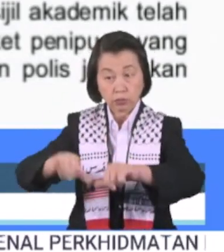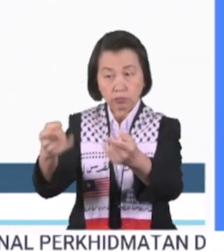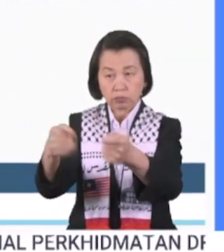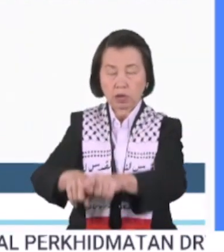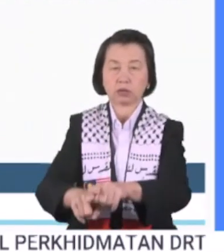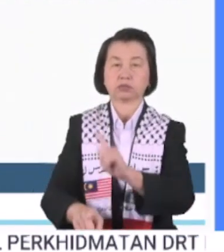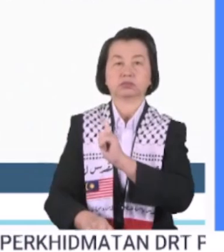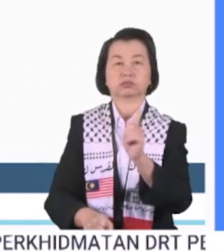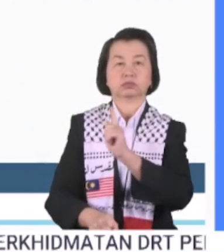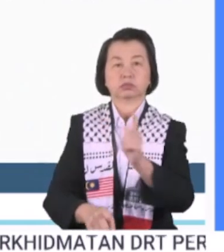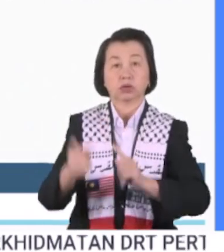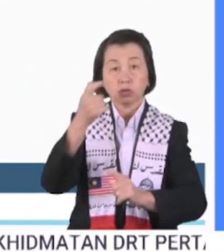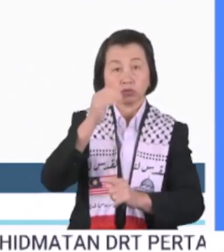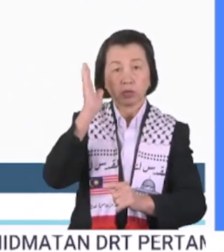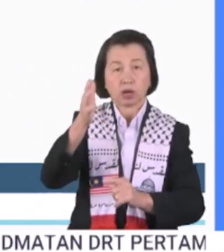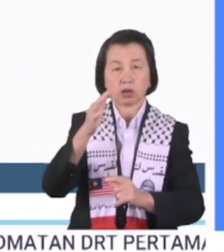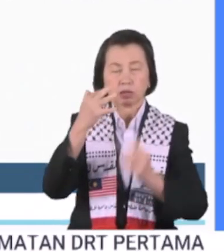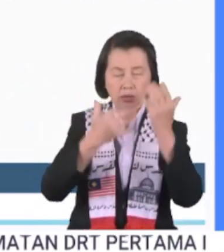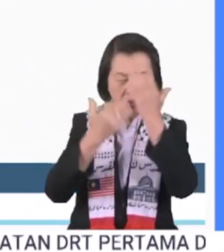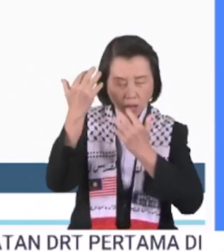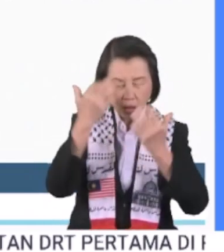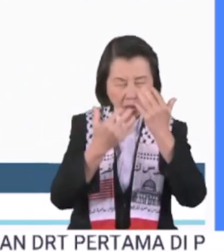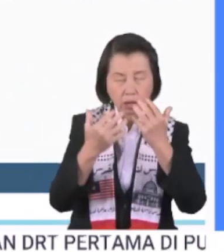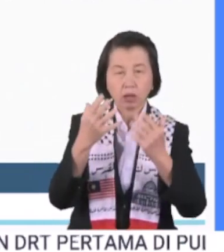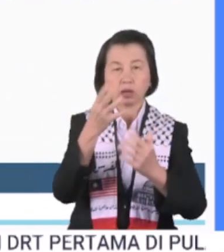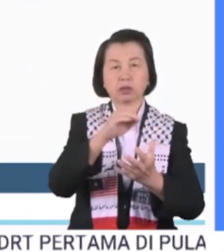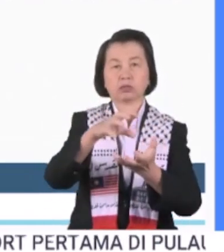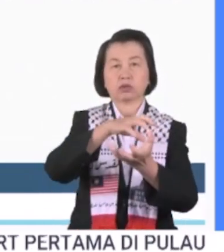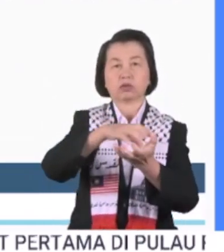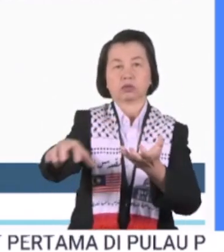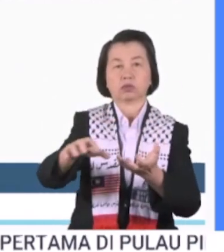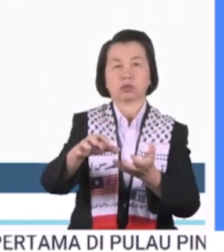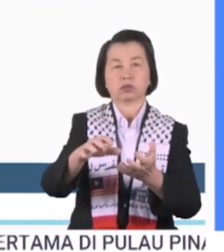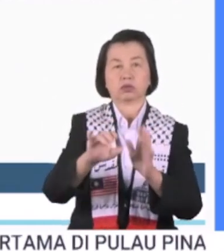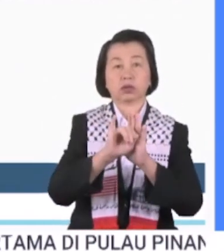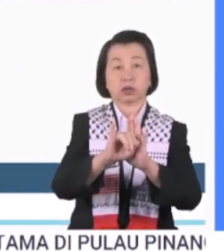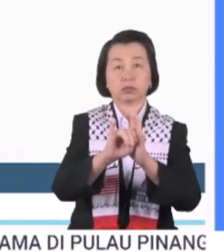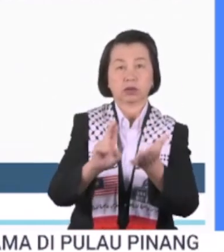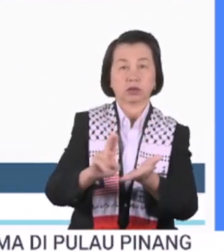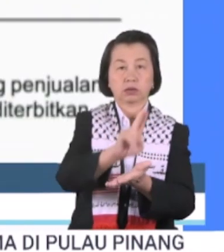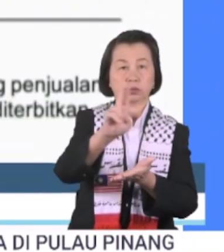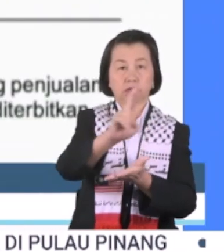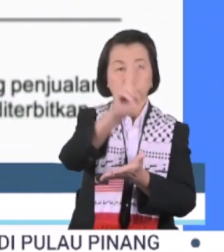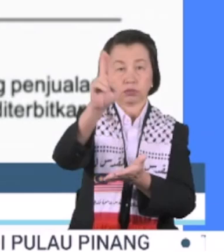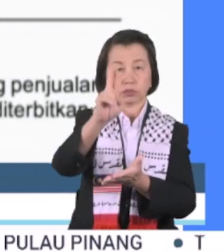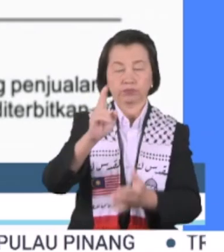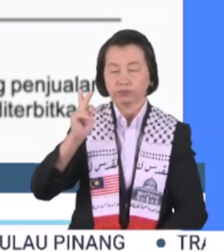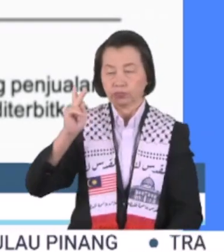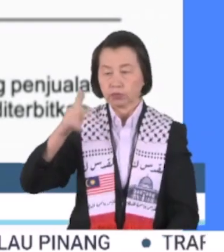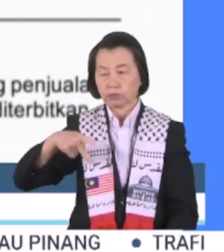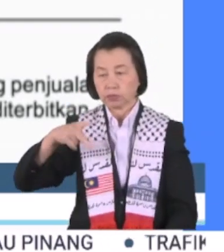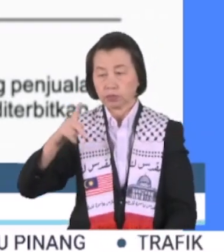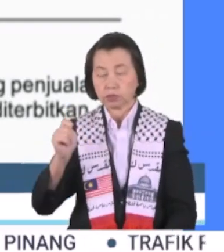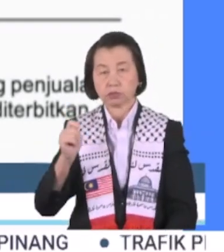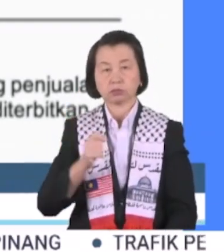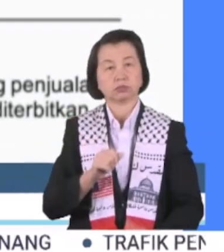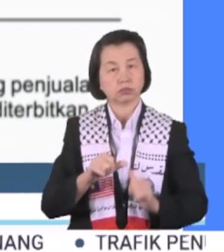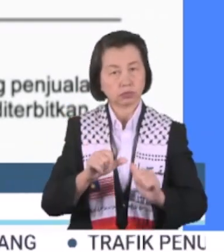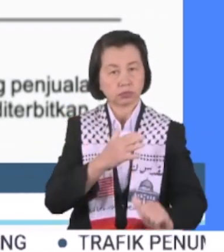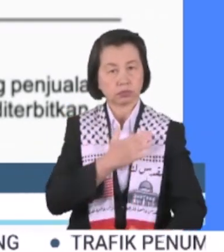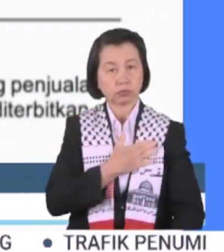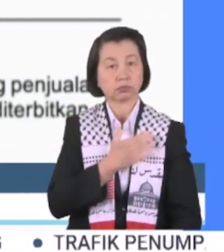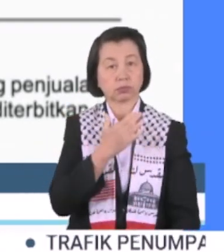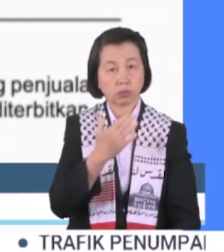berlaku. Hal ini kerana ia akan mengelirukan orang ramai dan merosakkan imej institusi universiti. KPT juga akan terus komited